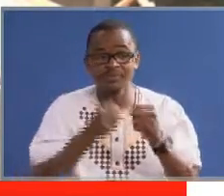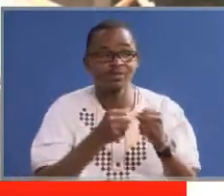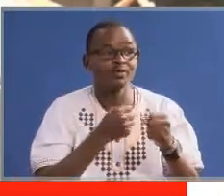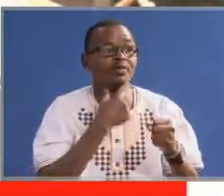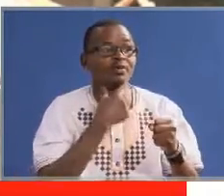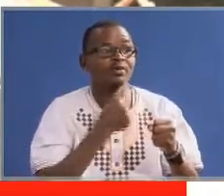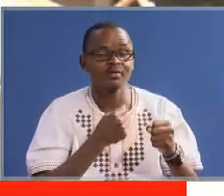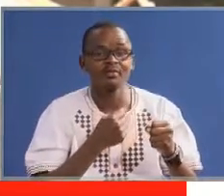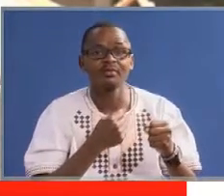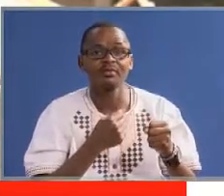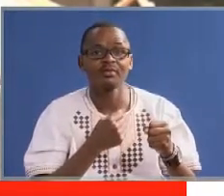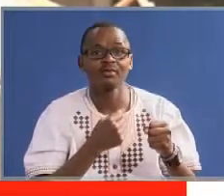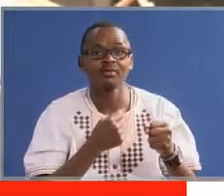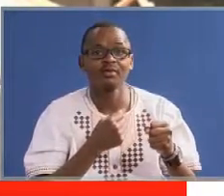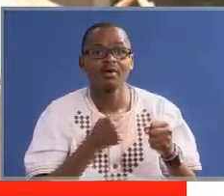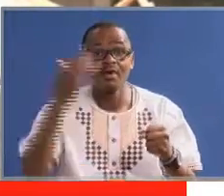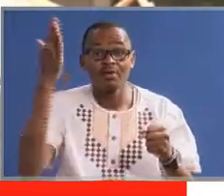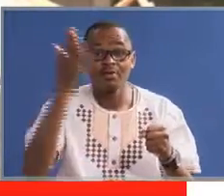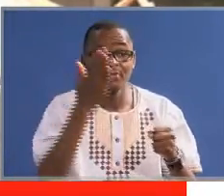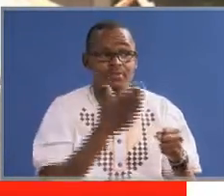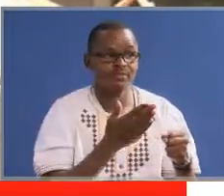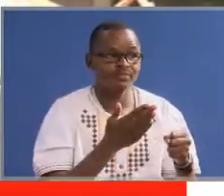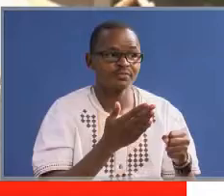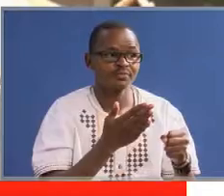kama ni vile mkuni za watoto wana.